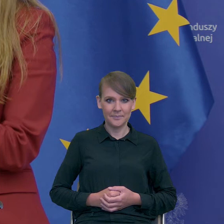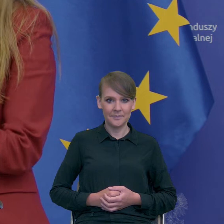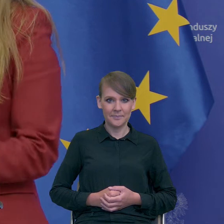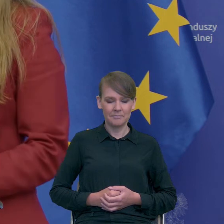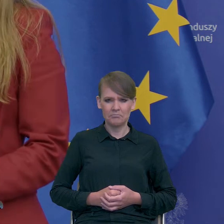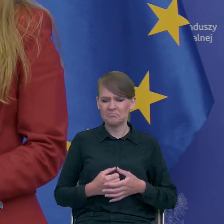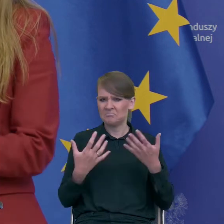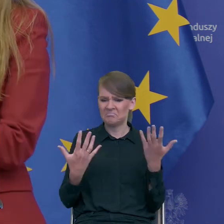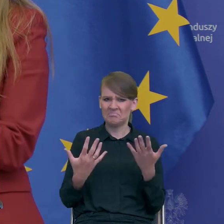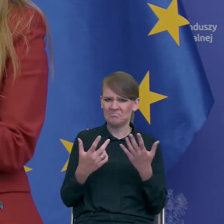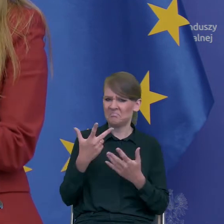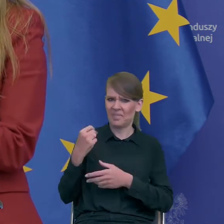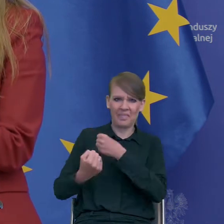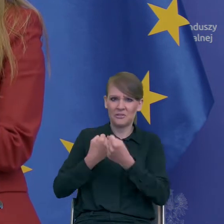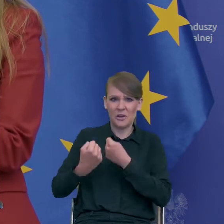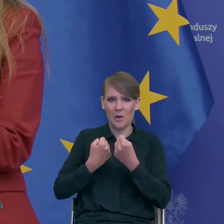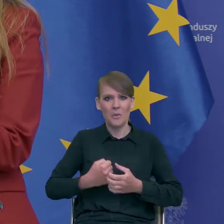Coś nie działa.